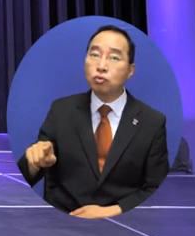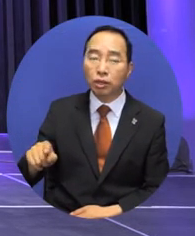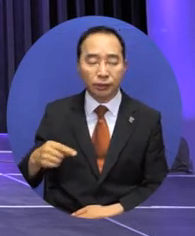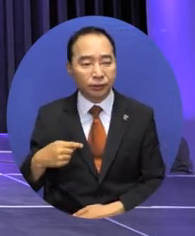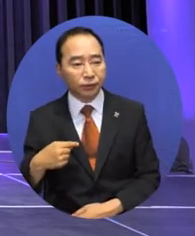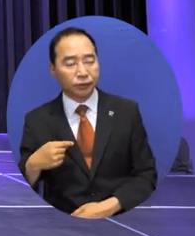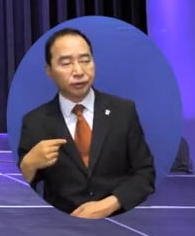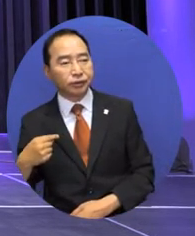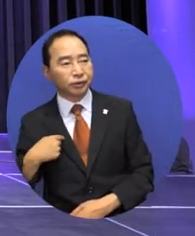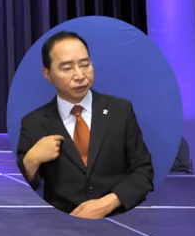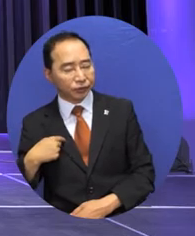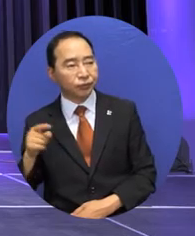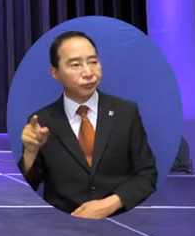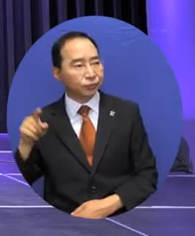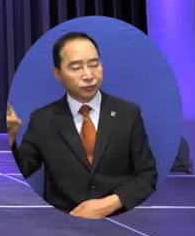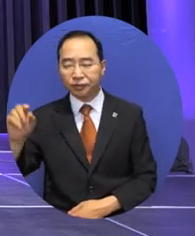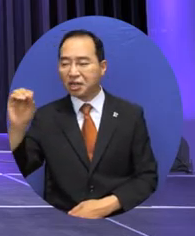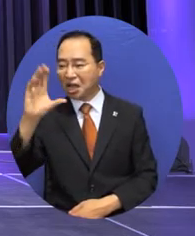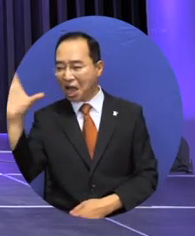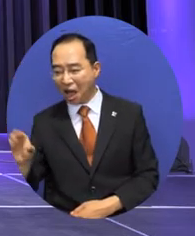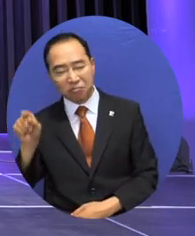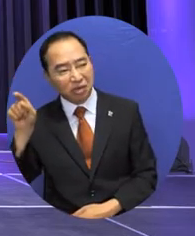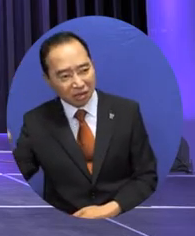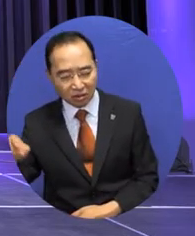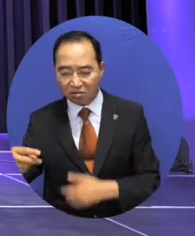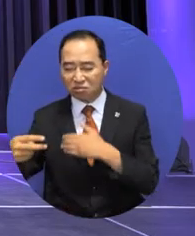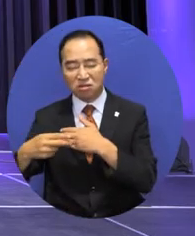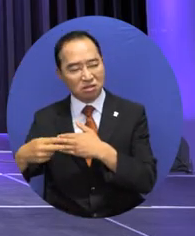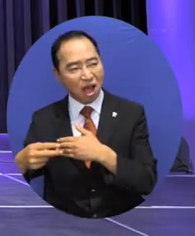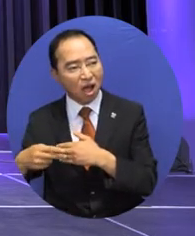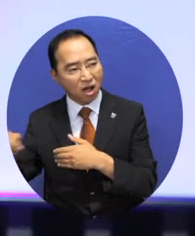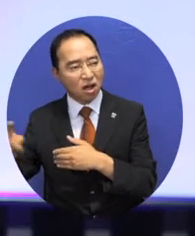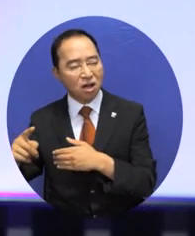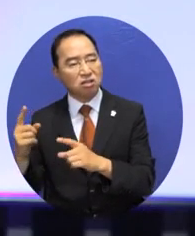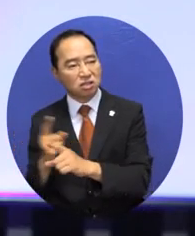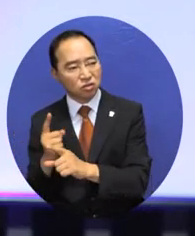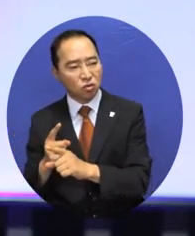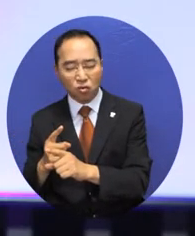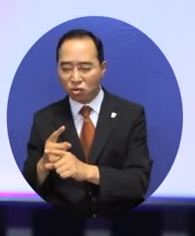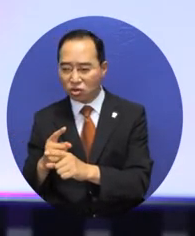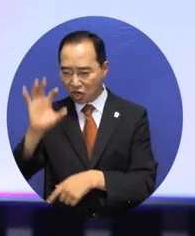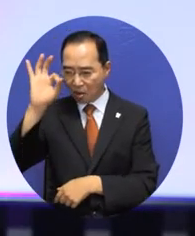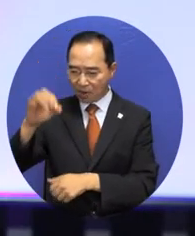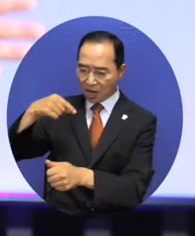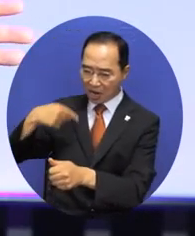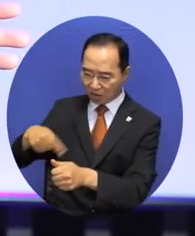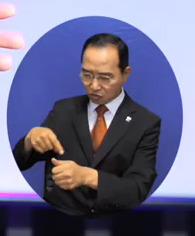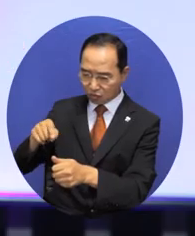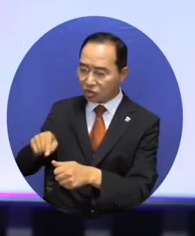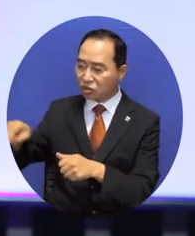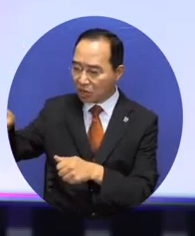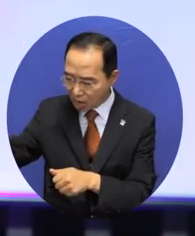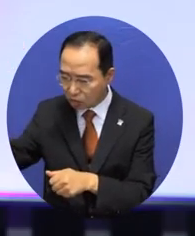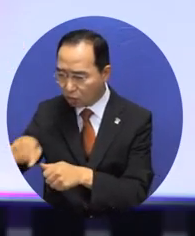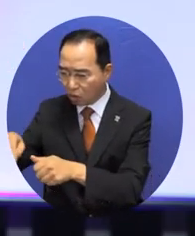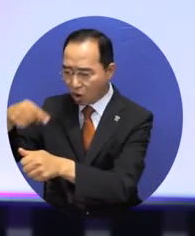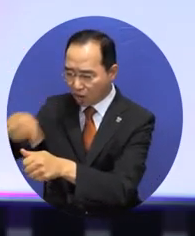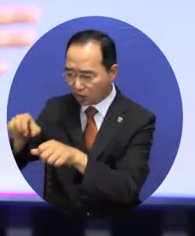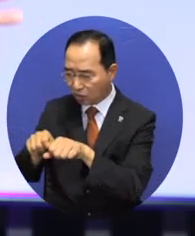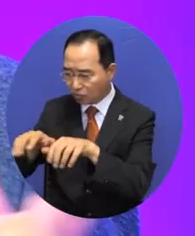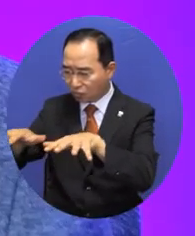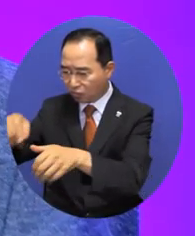아프리카에 가서 사람들에게 응급치료술을 가르쳐준다. 그래서 10명을 가르쳐주면 그 10명이 자기 마을에 가서 또 가르치고